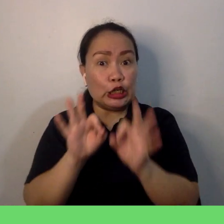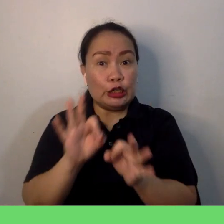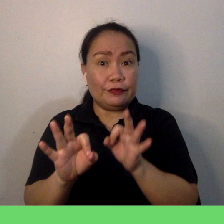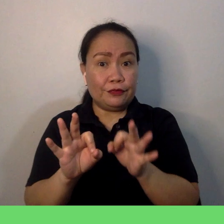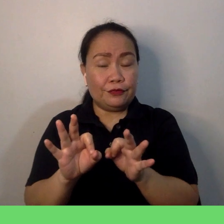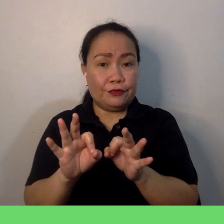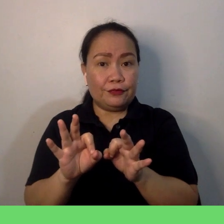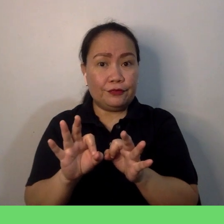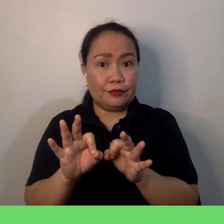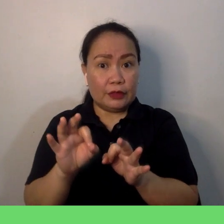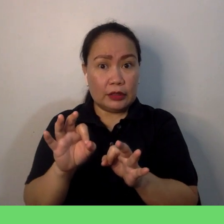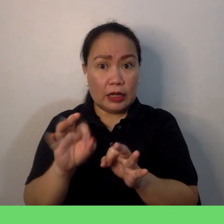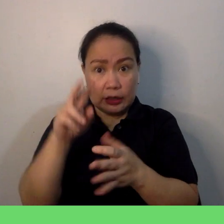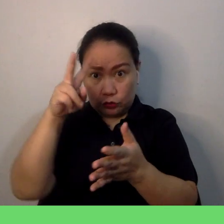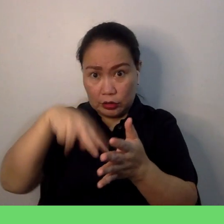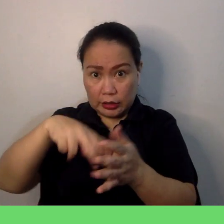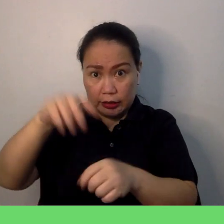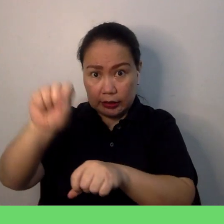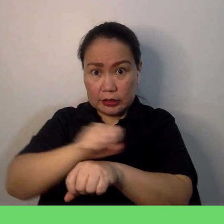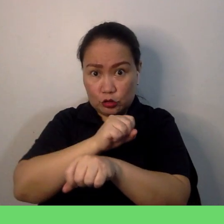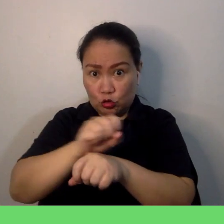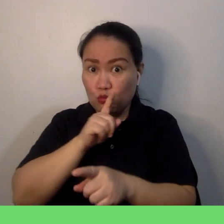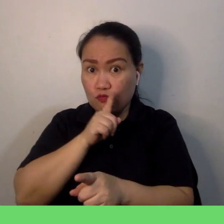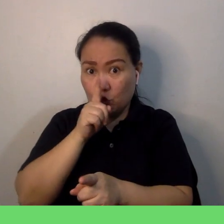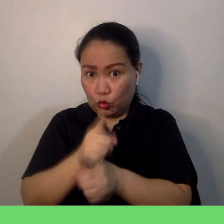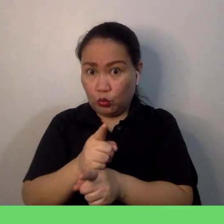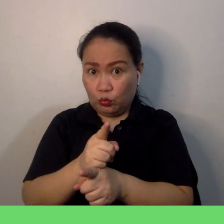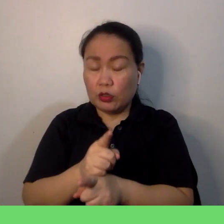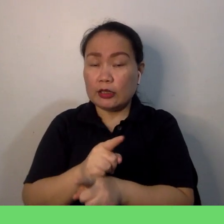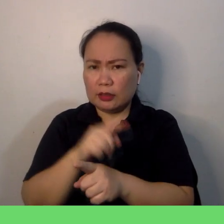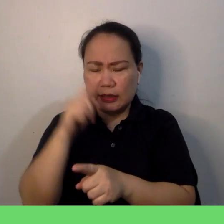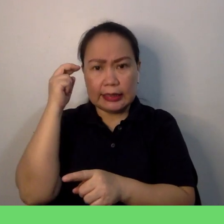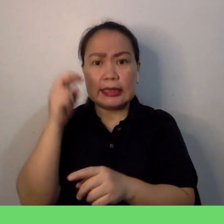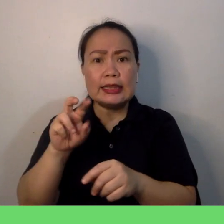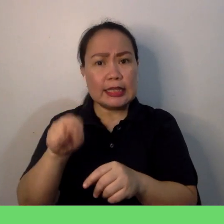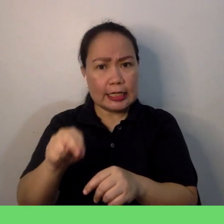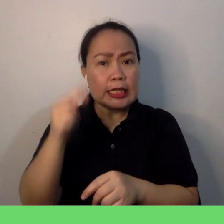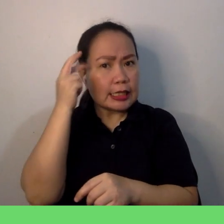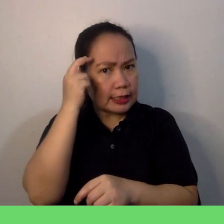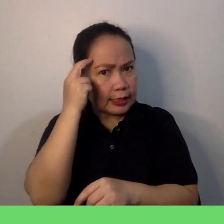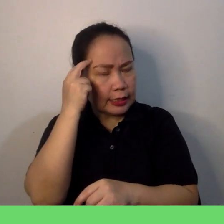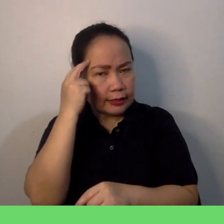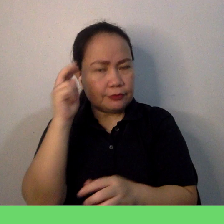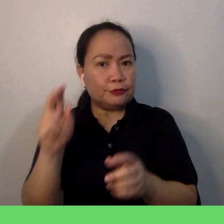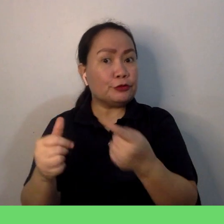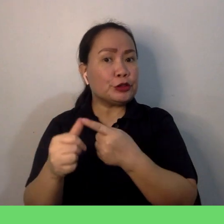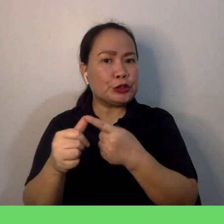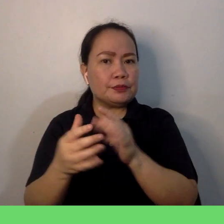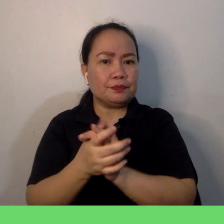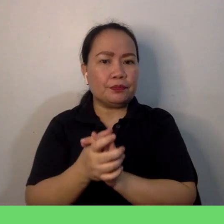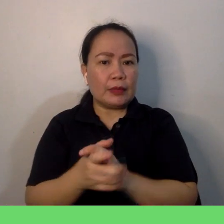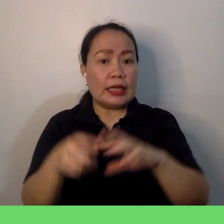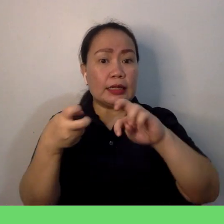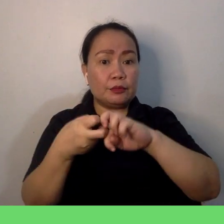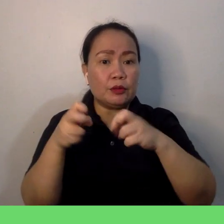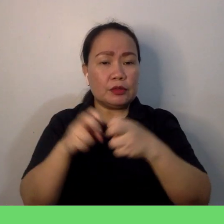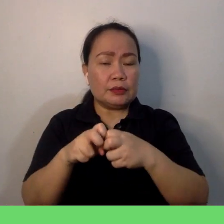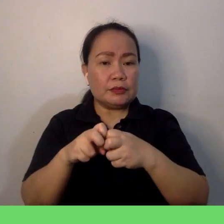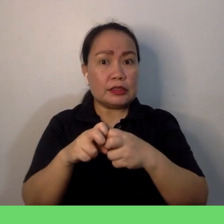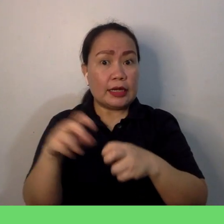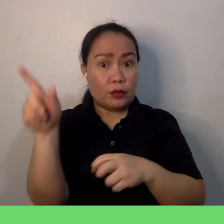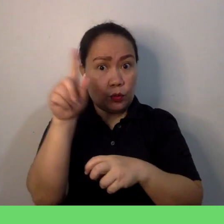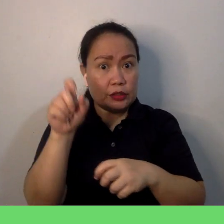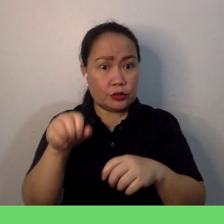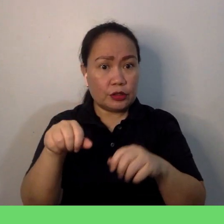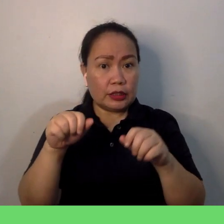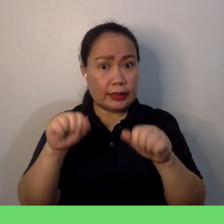na nababasa at naririnig natin ay true? So, the problems and questions that can be solved using statistics should be